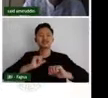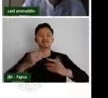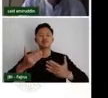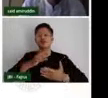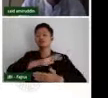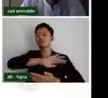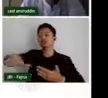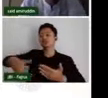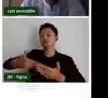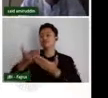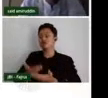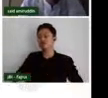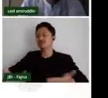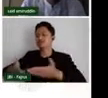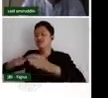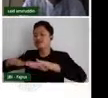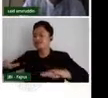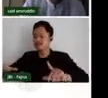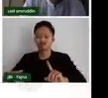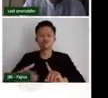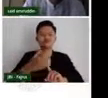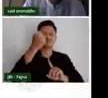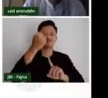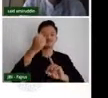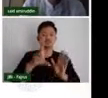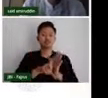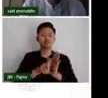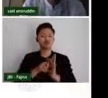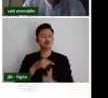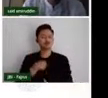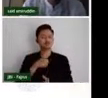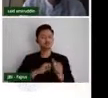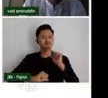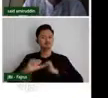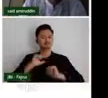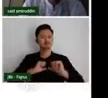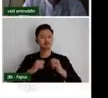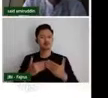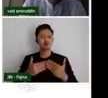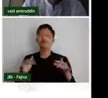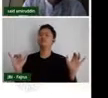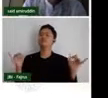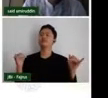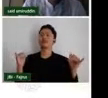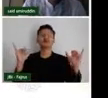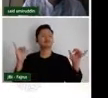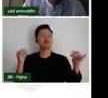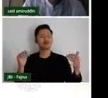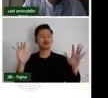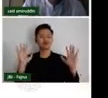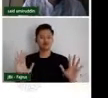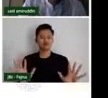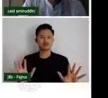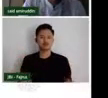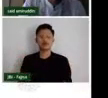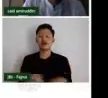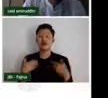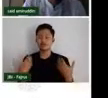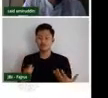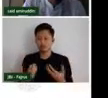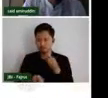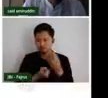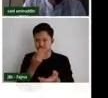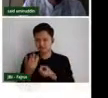anak. Jadi bukan cuma misalnya kita cuma melakukan permainan ataupun menjelaskan materi